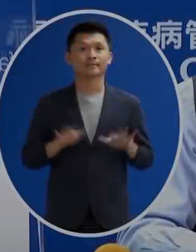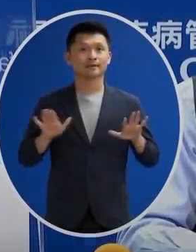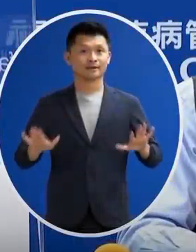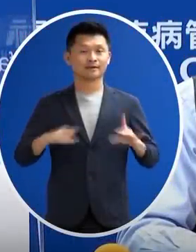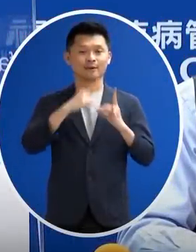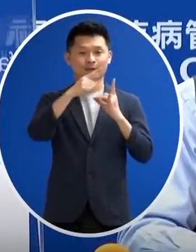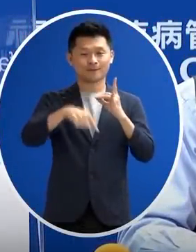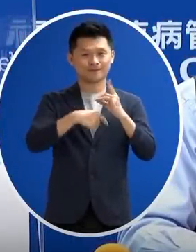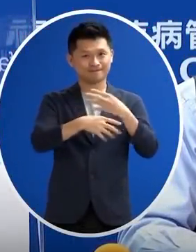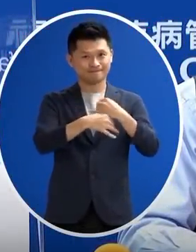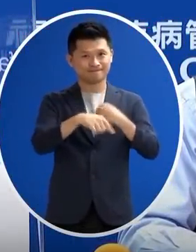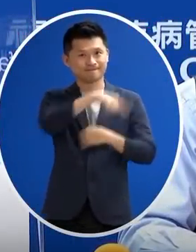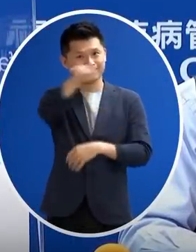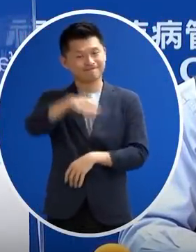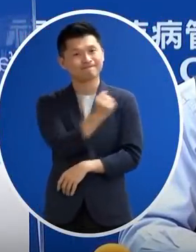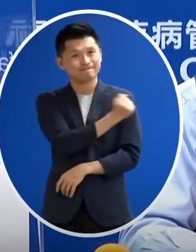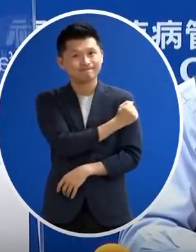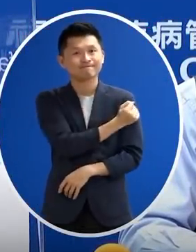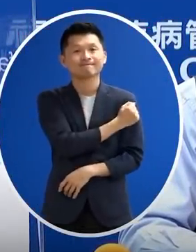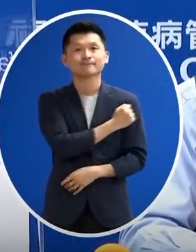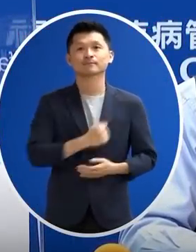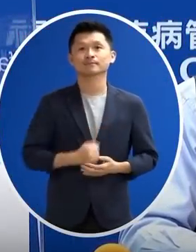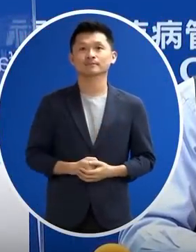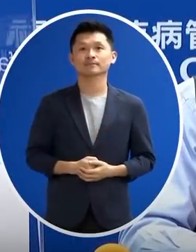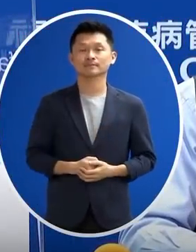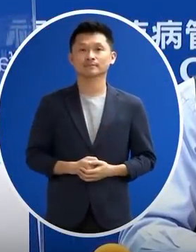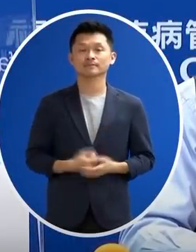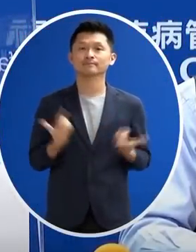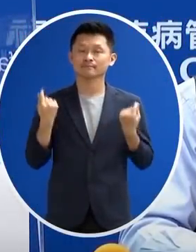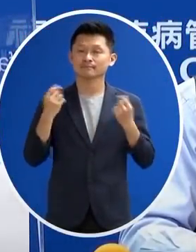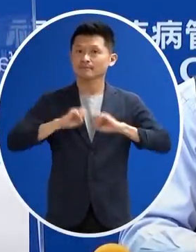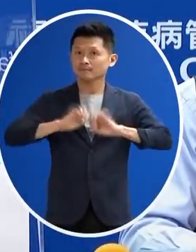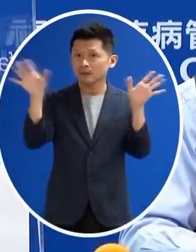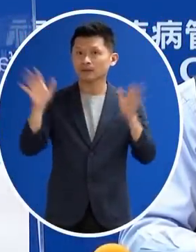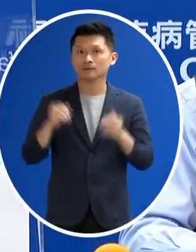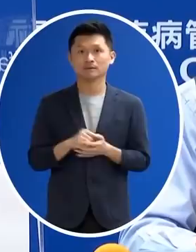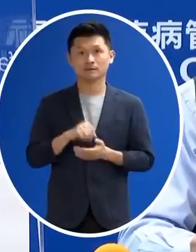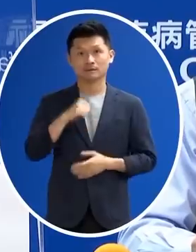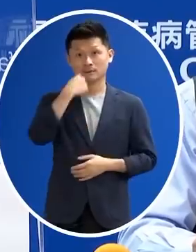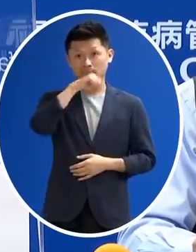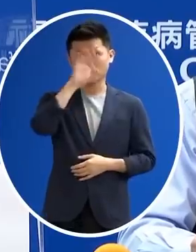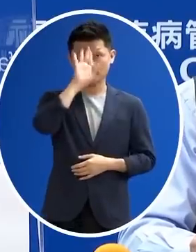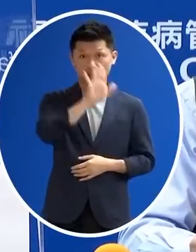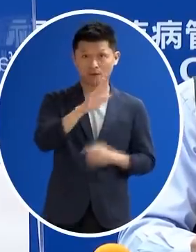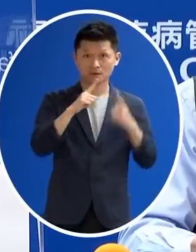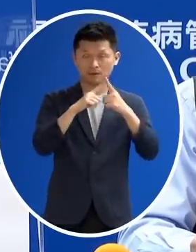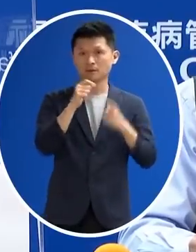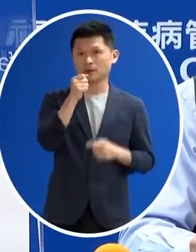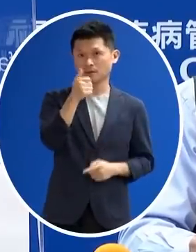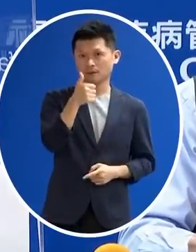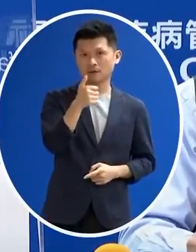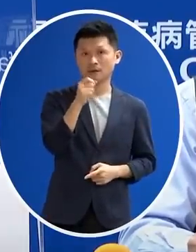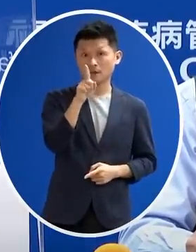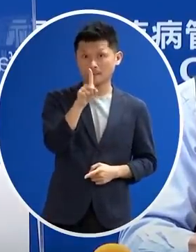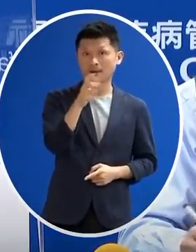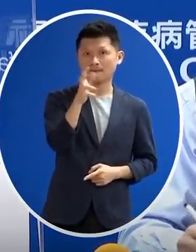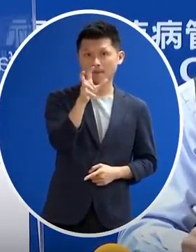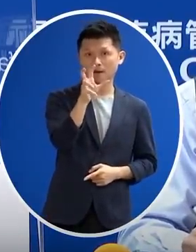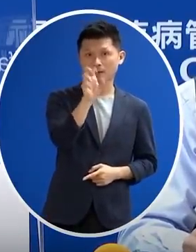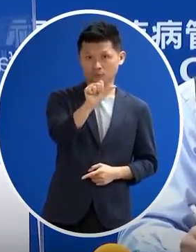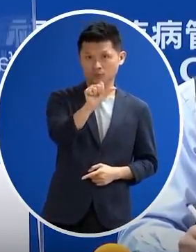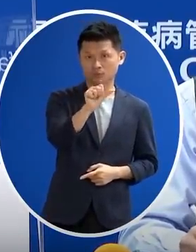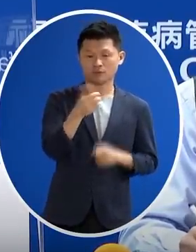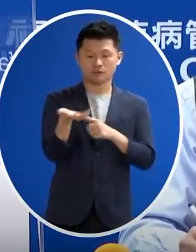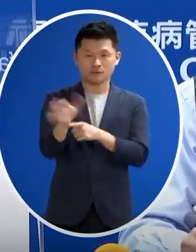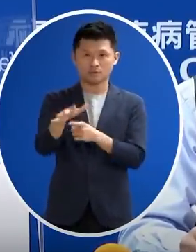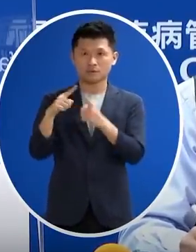今天是端午节，大家都辛苦了哈。那我们今天还是要公布，就是说有本土的案例是185名哈，那死